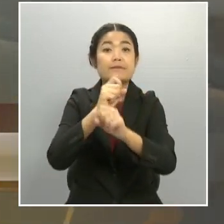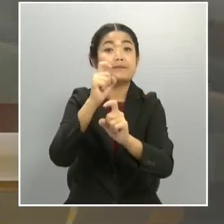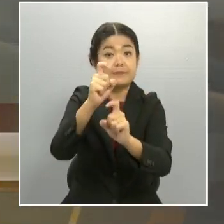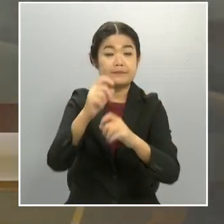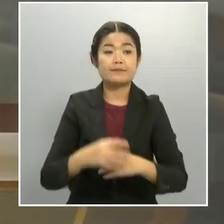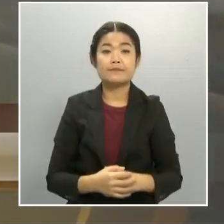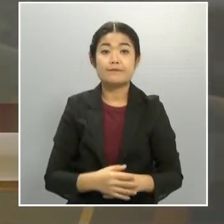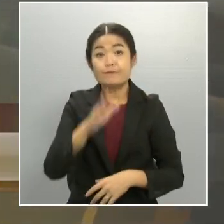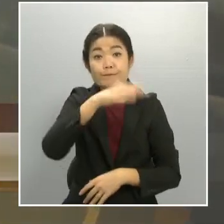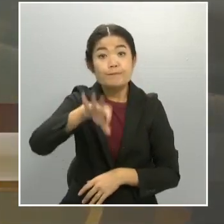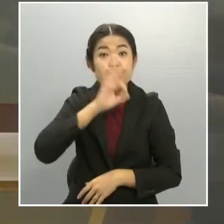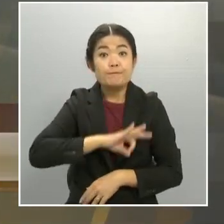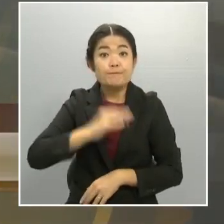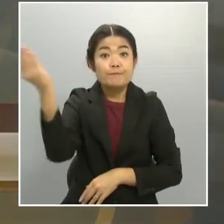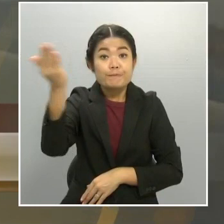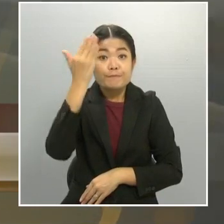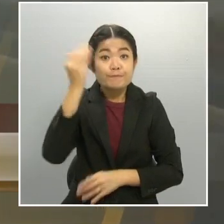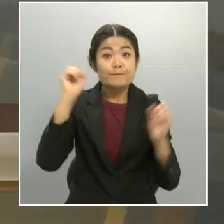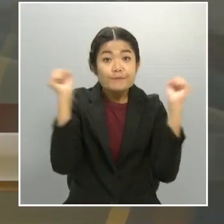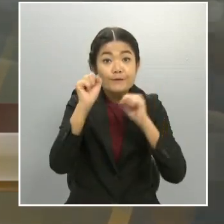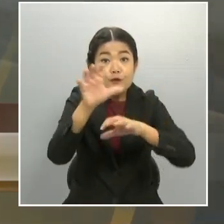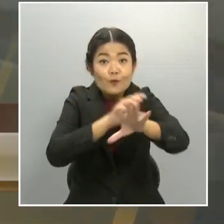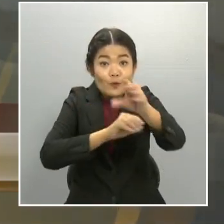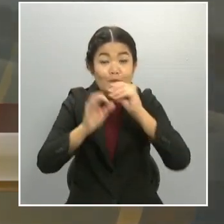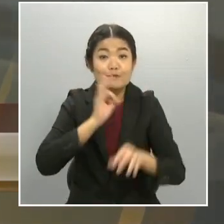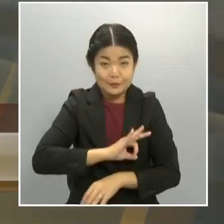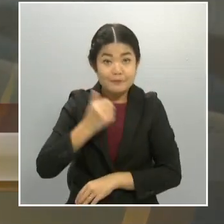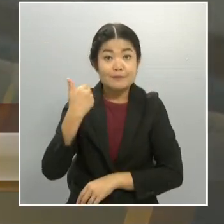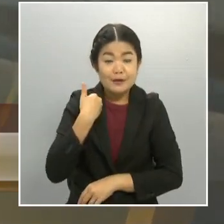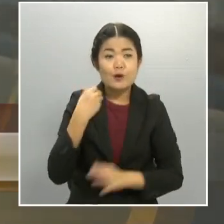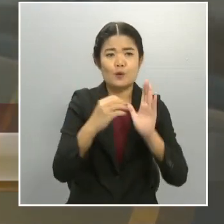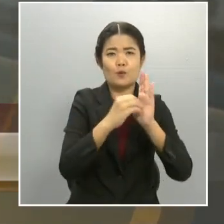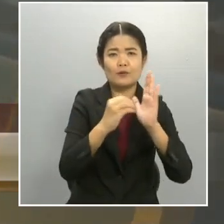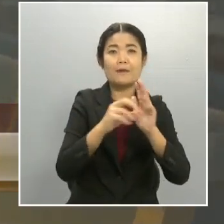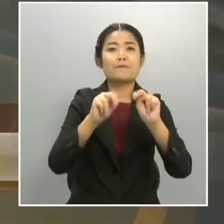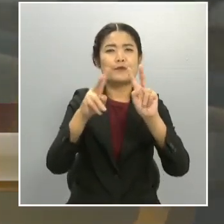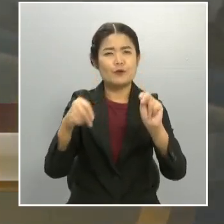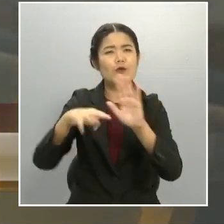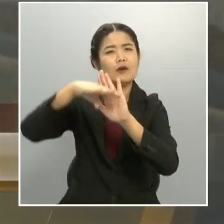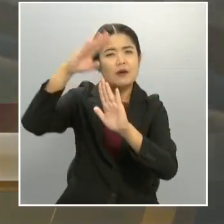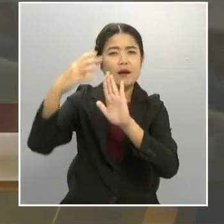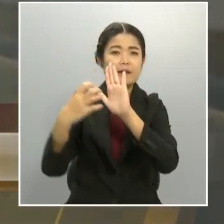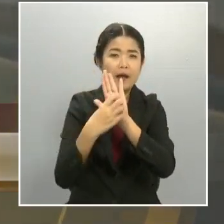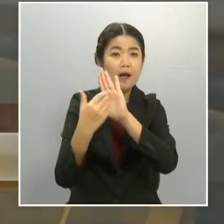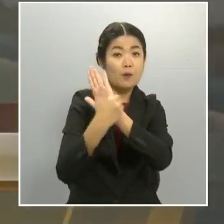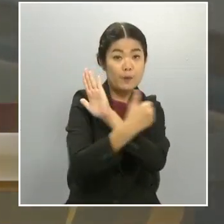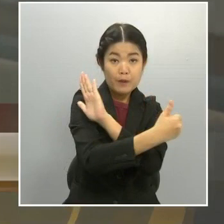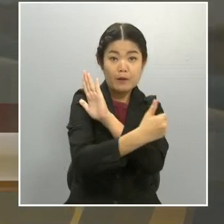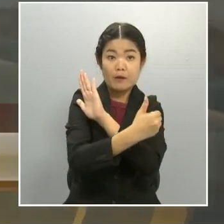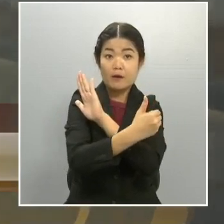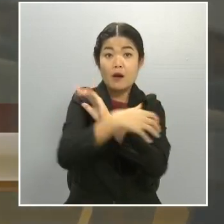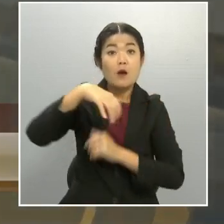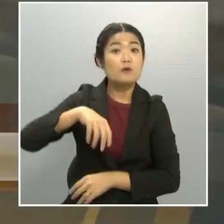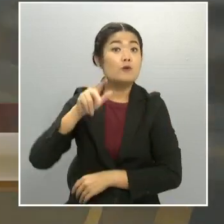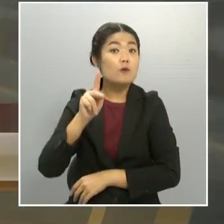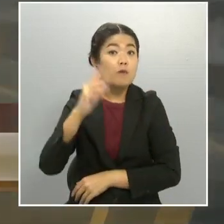ถาวิทชมรู้สึกถความเหาเย็ทเพิ่มขึนไหมกธบอปริมนทน ภากเหนื ภากกลง และภากตวัออกกรมูตัวเข